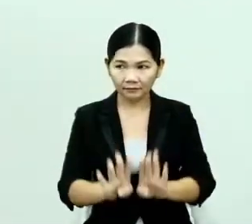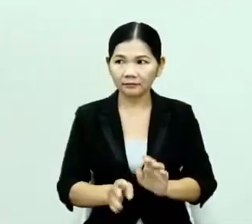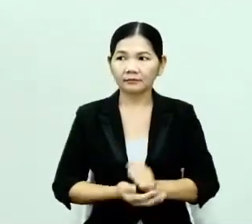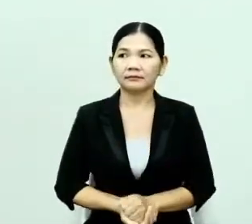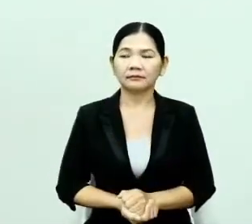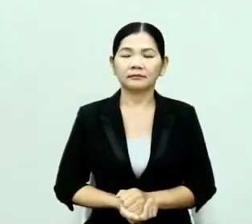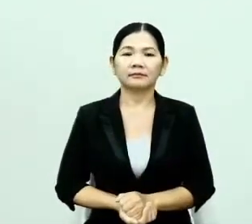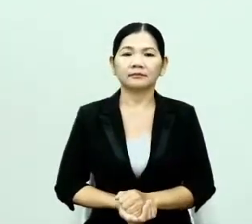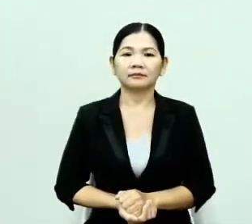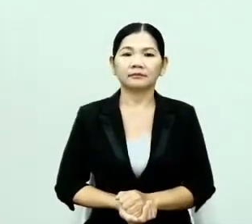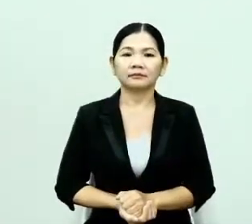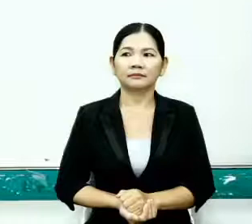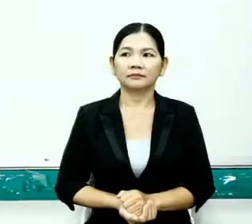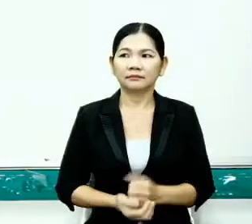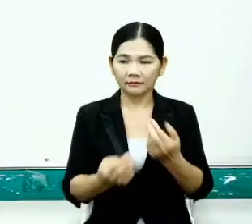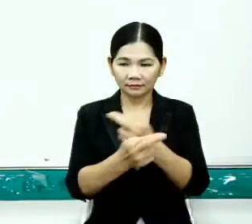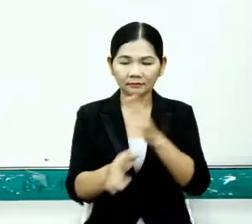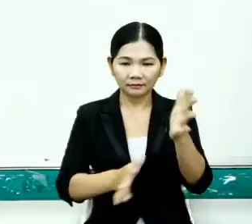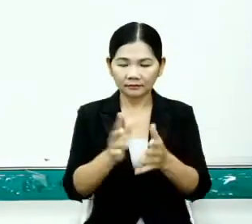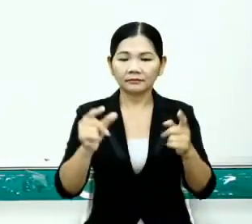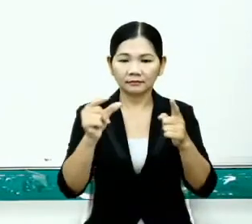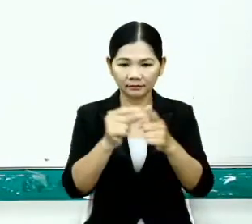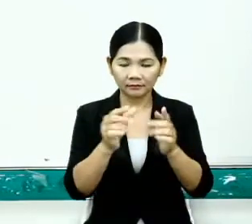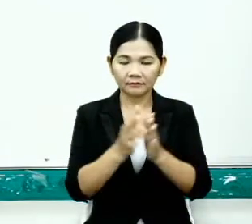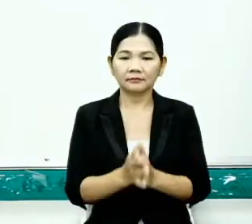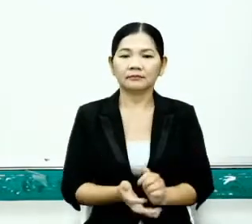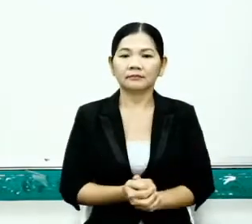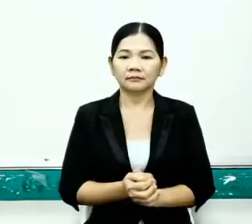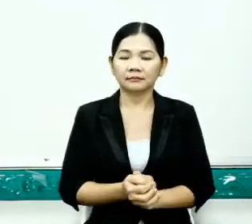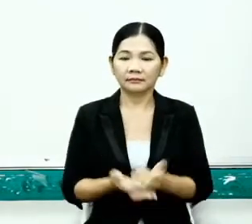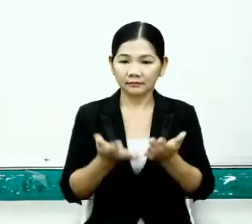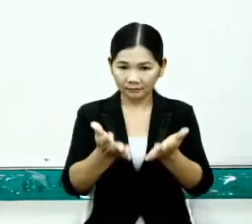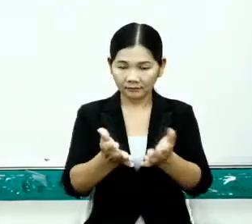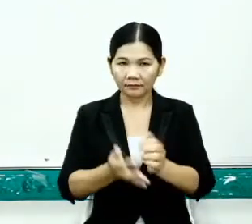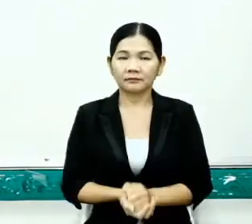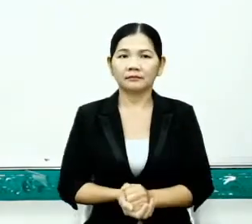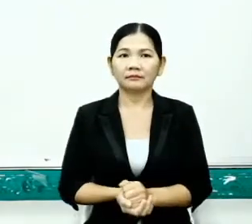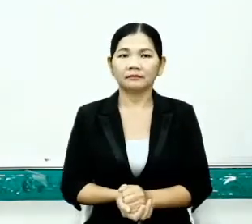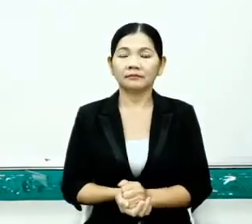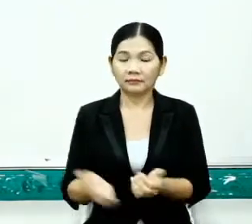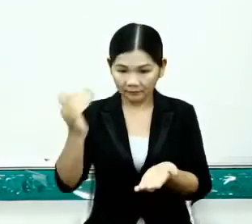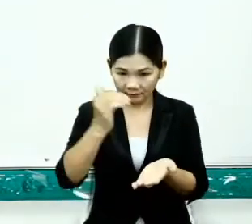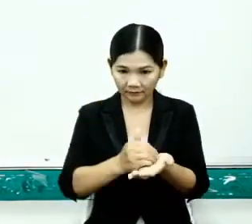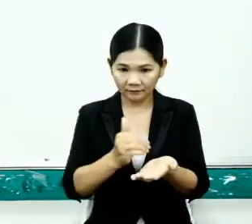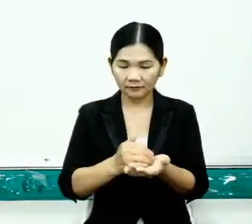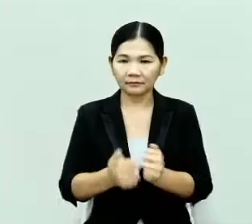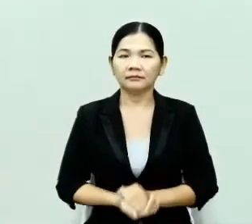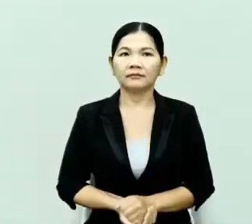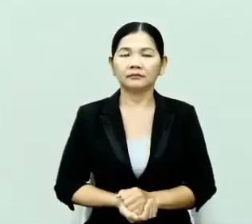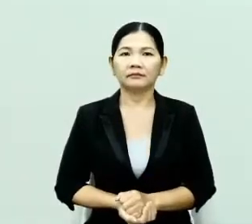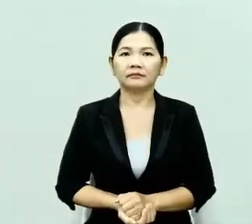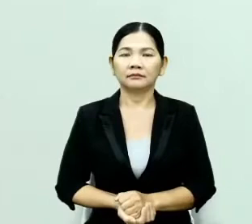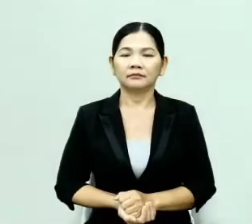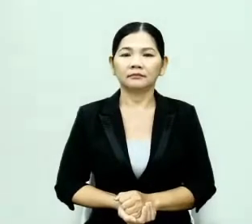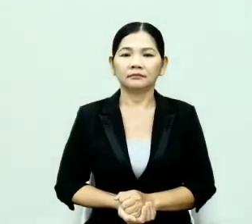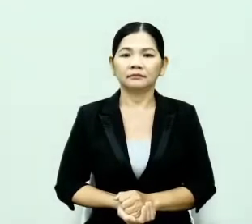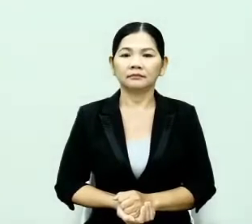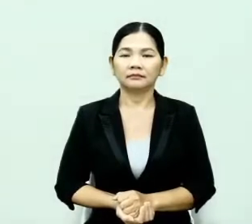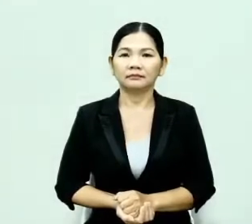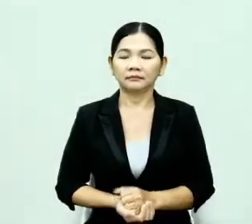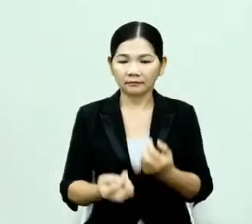នកូនកូនត្រៀមខ្លួនអានពាក្យដែលអ្នកគ្រូបានឲ្យកូនអានអំបញ្ញមិញនេះឡើងវិញណា